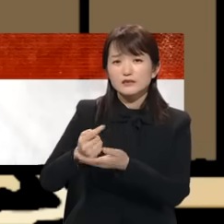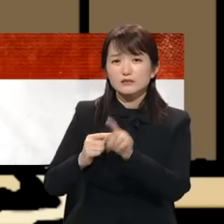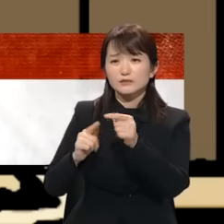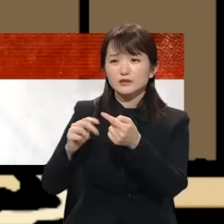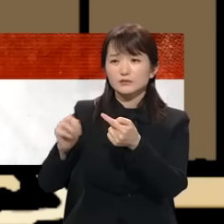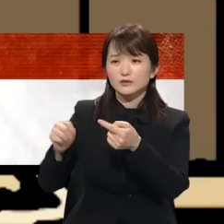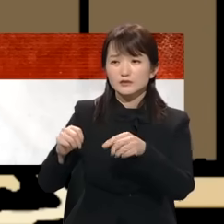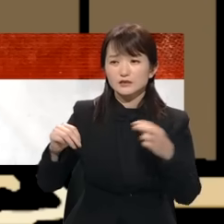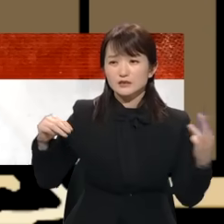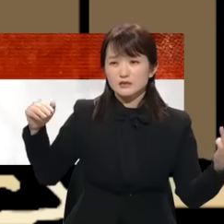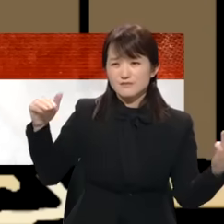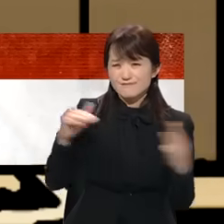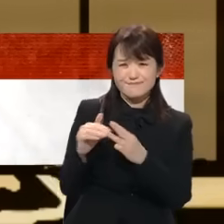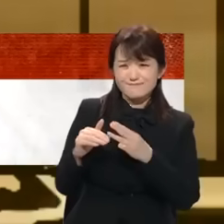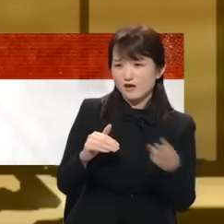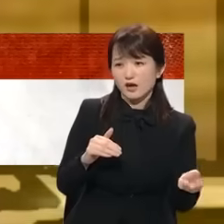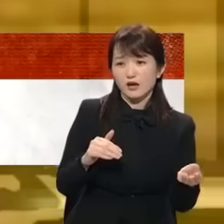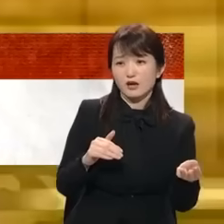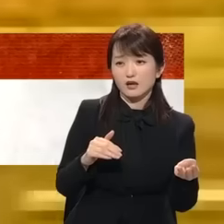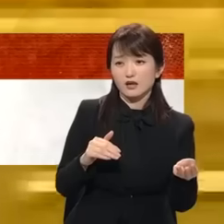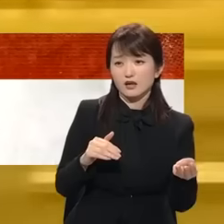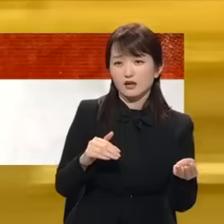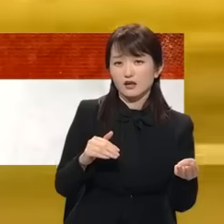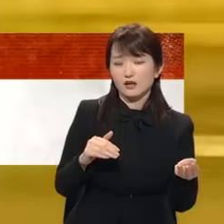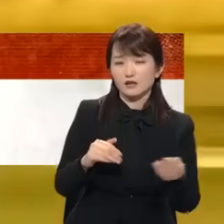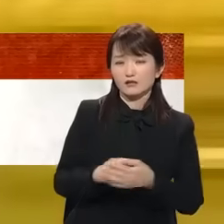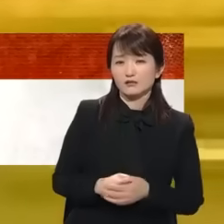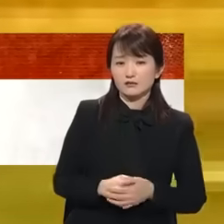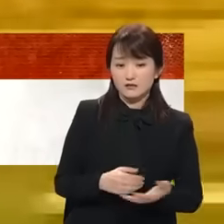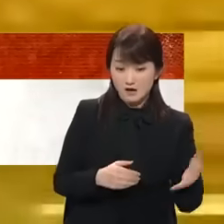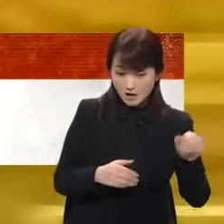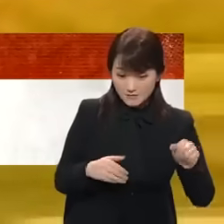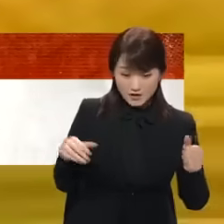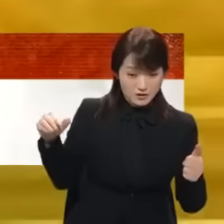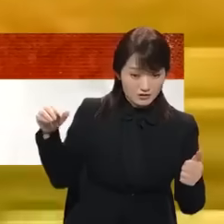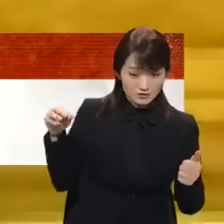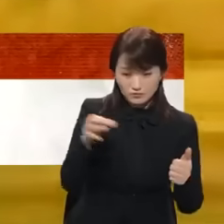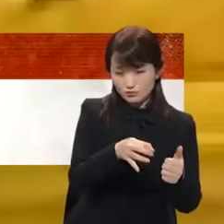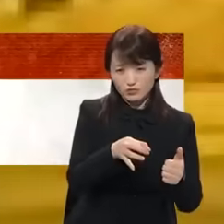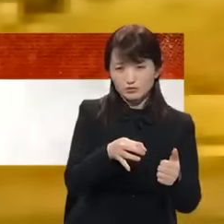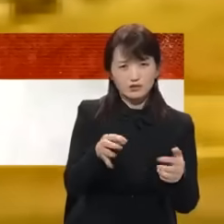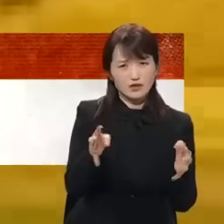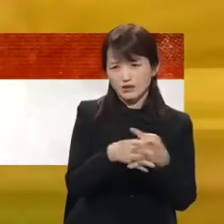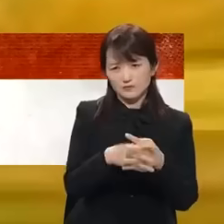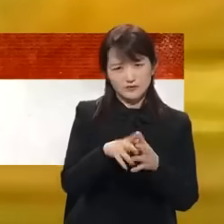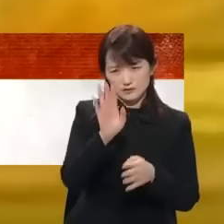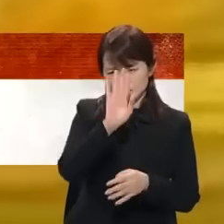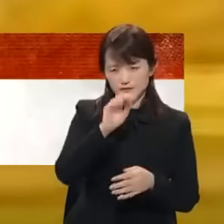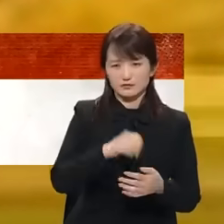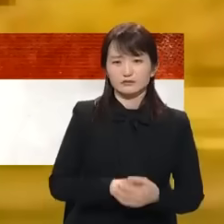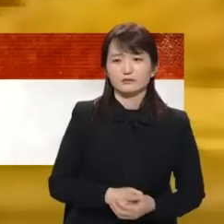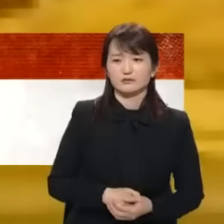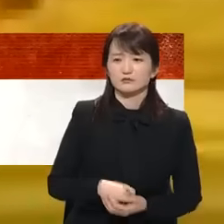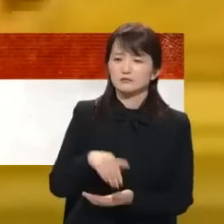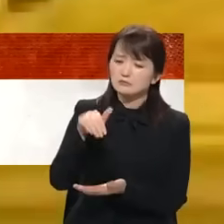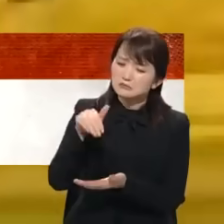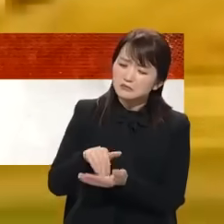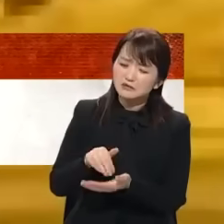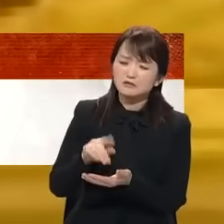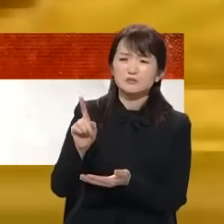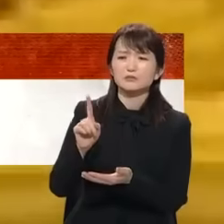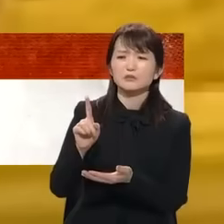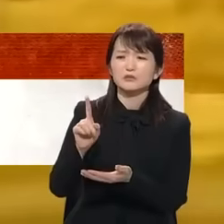밟아 갖고 사람을 그렇게 보낸 거죠 예 저희는 뭐지만 억만금을 준다 해도 합의를 안 할 거고요 그냥 뭐 반성을 하든